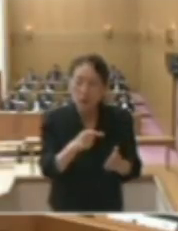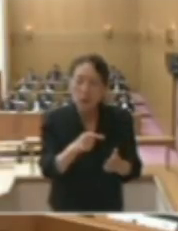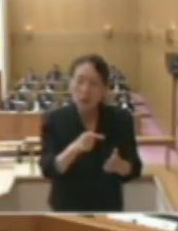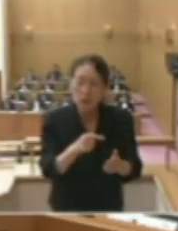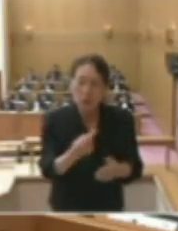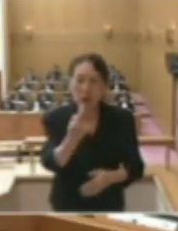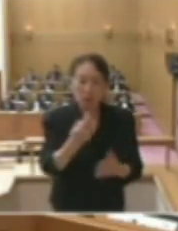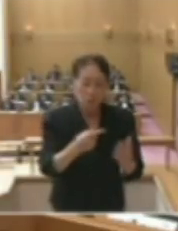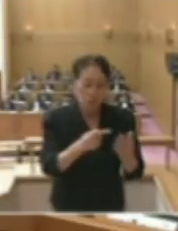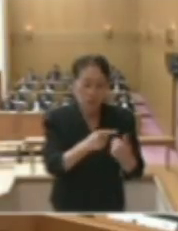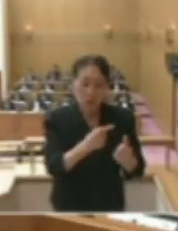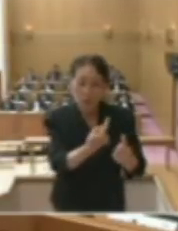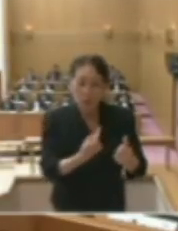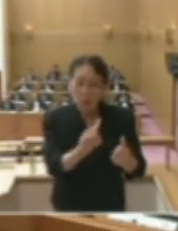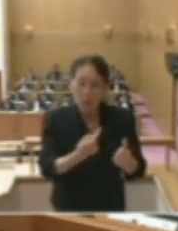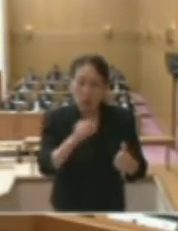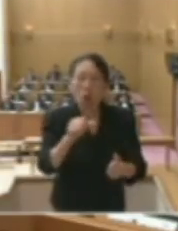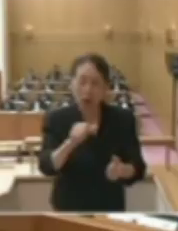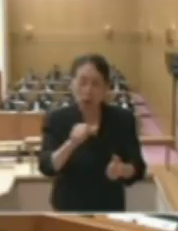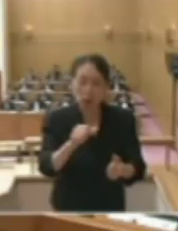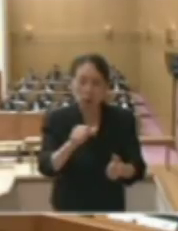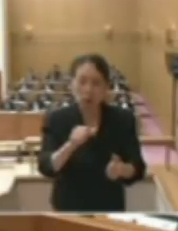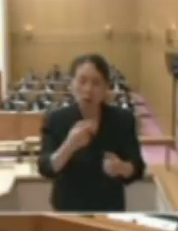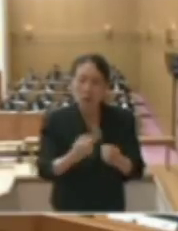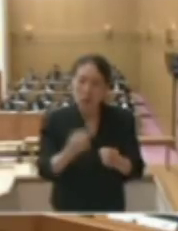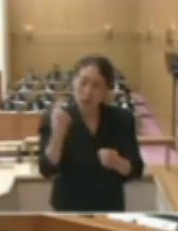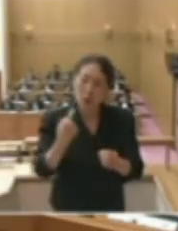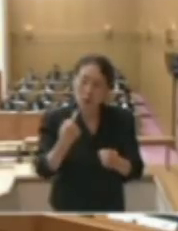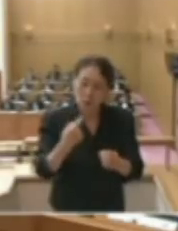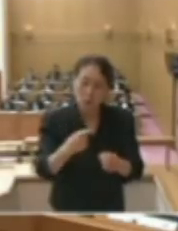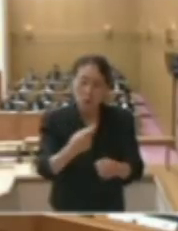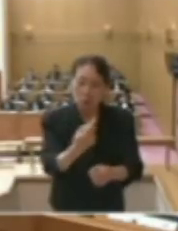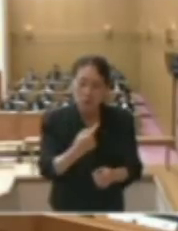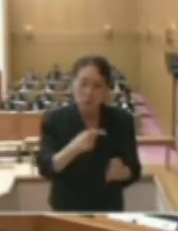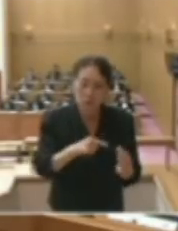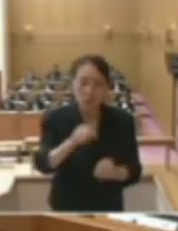後から根拠を言います。昨年も5回から6回しか来てません。